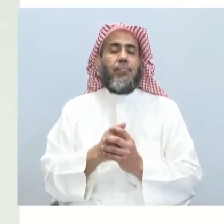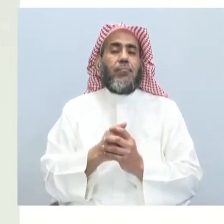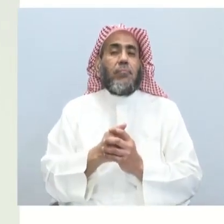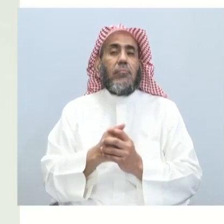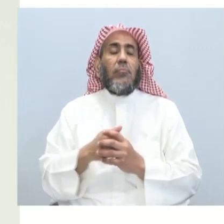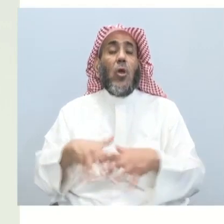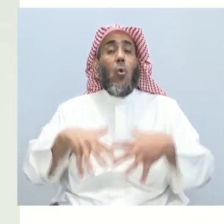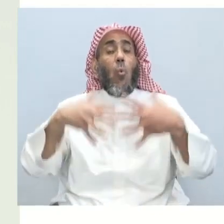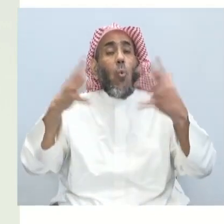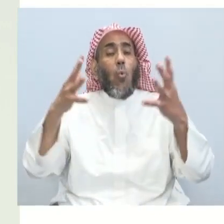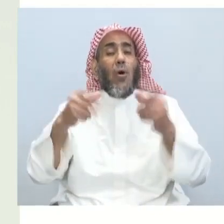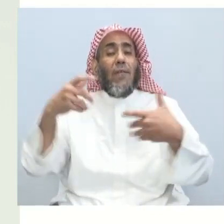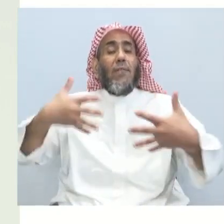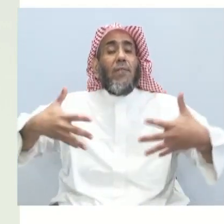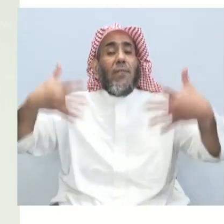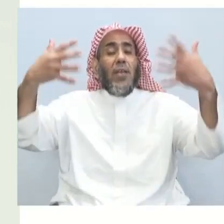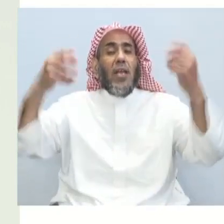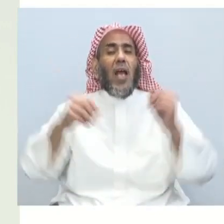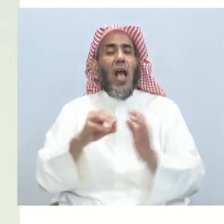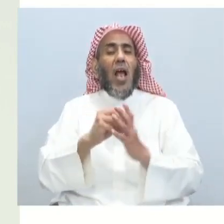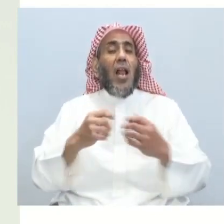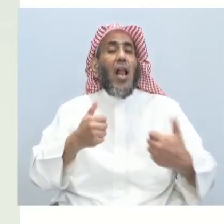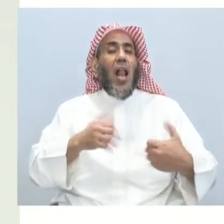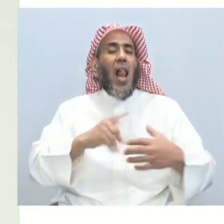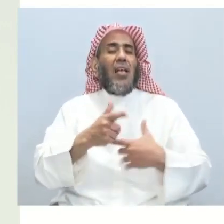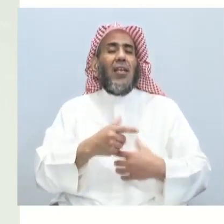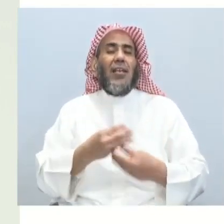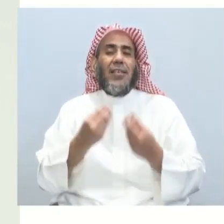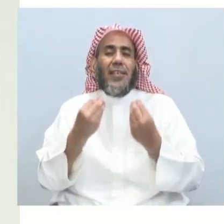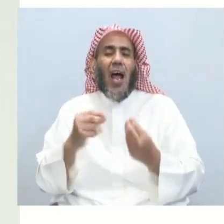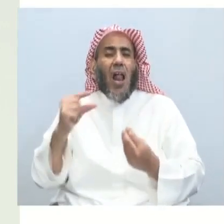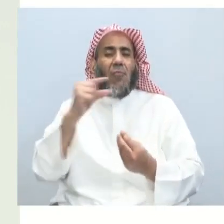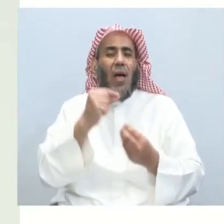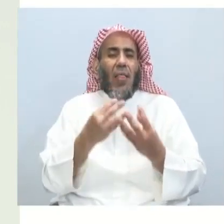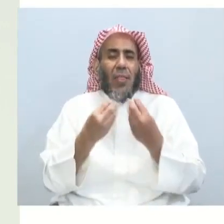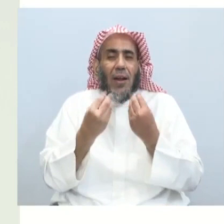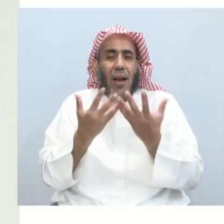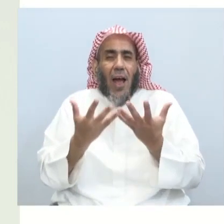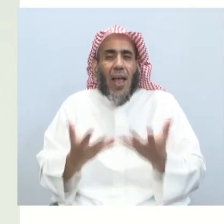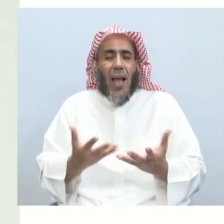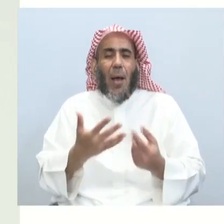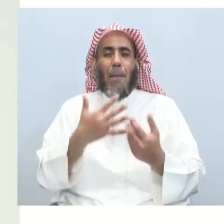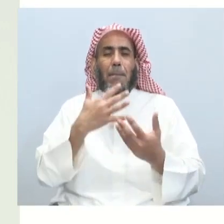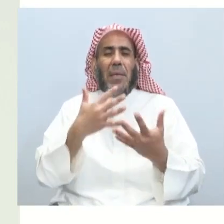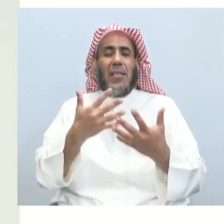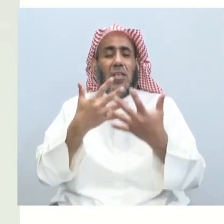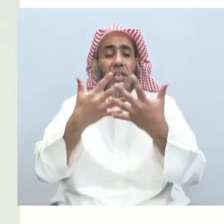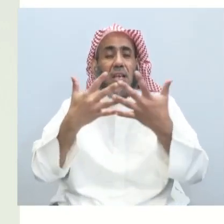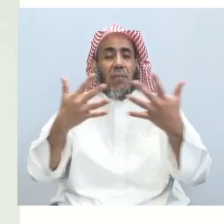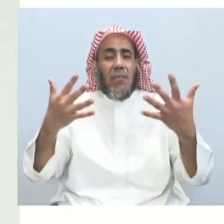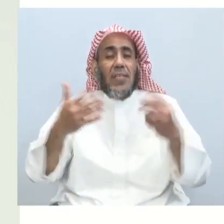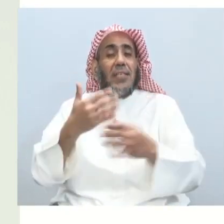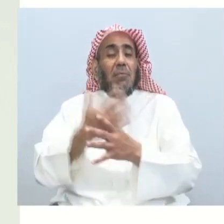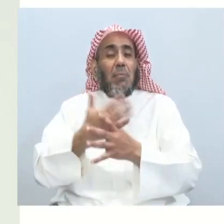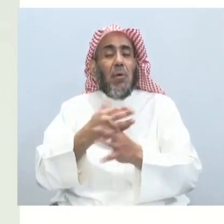ظواهر شائعه في الغزل طبعا اهم الظواهر الشائعه في الغزل رقه الالفاظ ان الفاظ الفاظهم رقيقه للموضوع